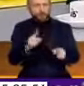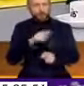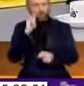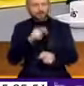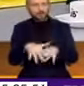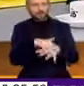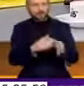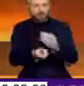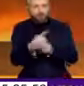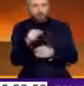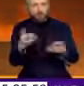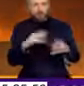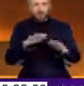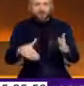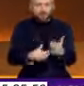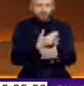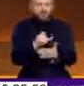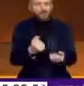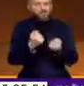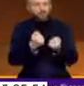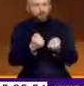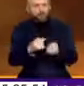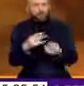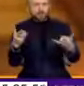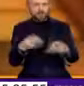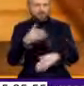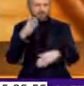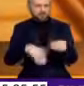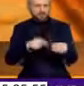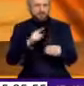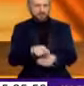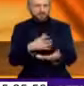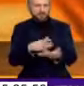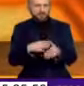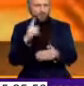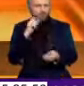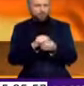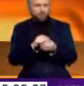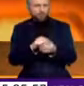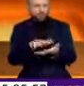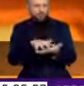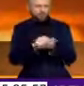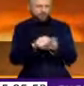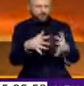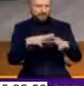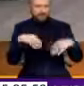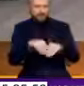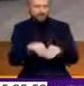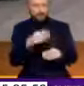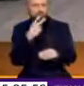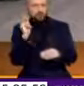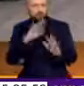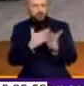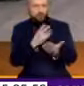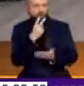суспільство народило, їх треба відновити і зміцнювати, і треба припинити цей бездумний наступ на інститут сім'ї. Ми бачимо там, кажу, вже підручники